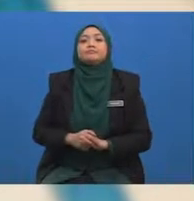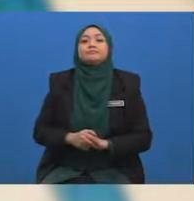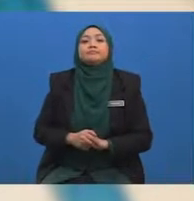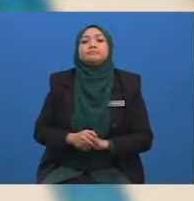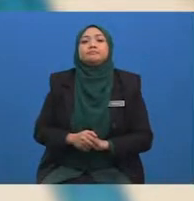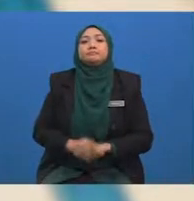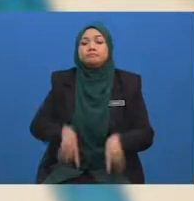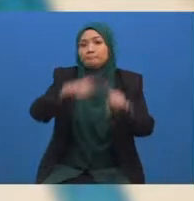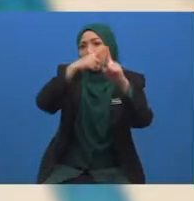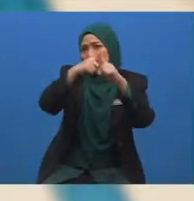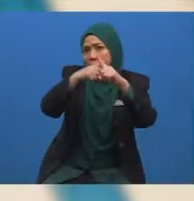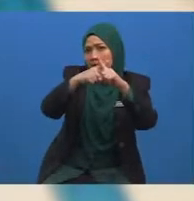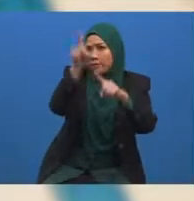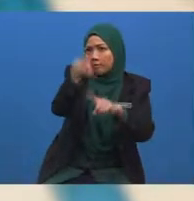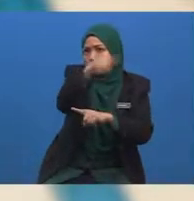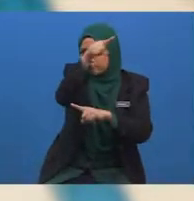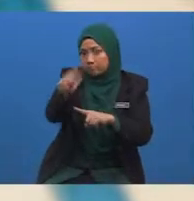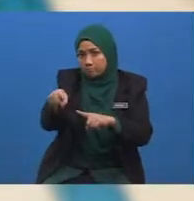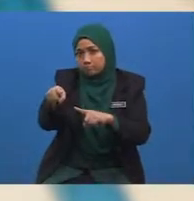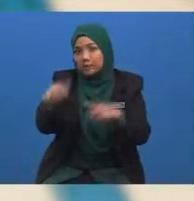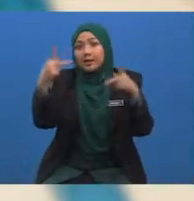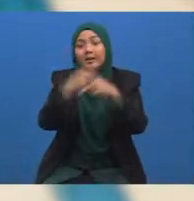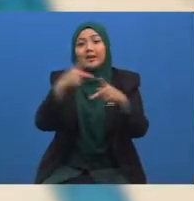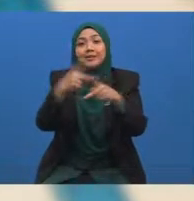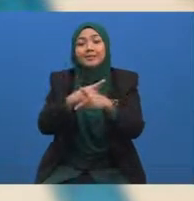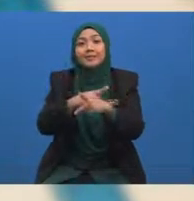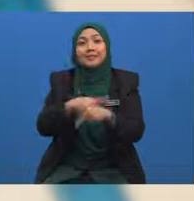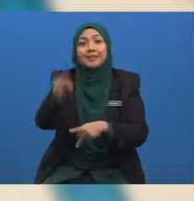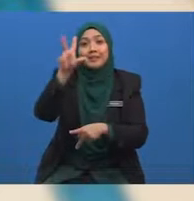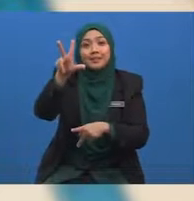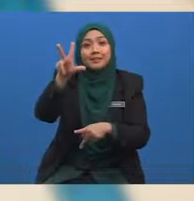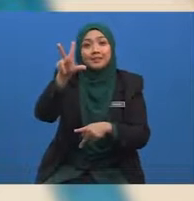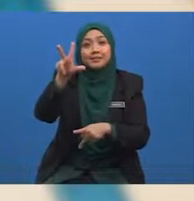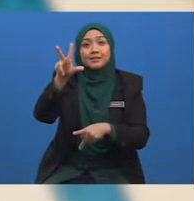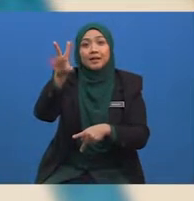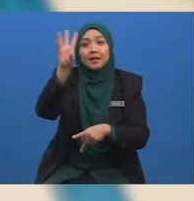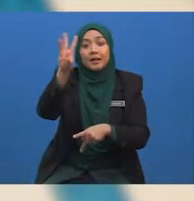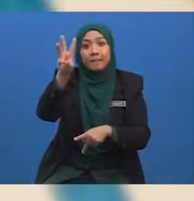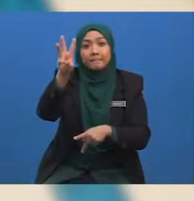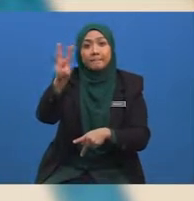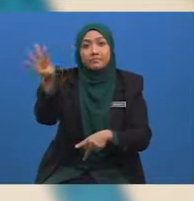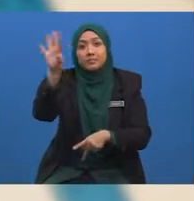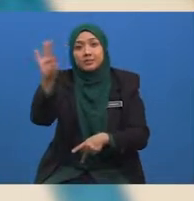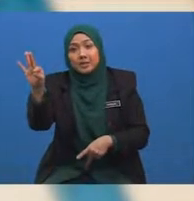nombor yang ada dalam sifir 3, iaitu 6,